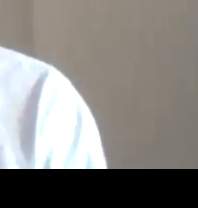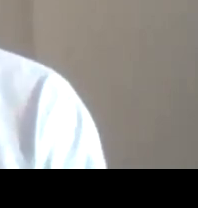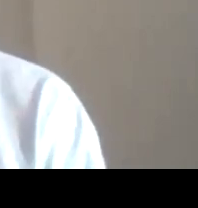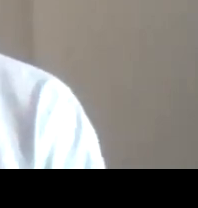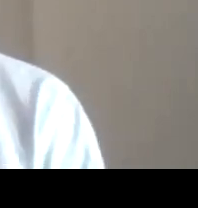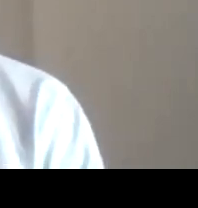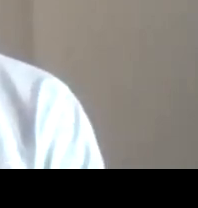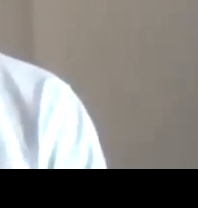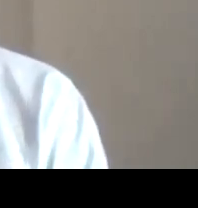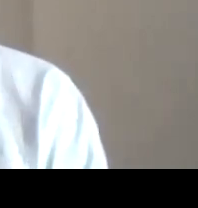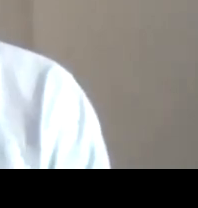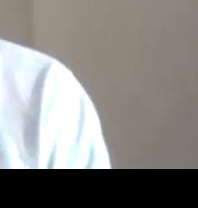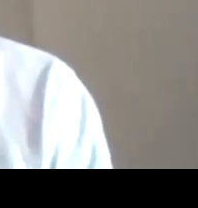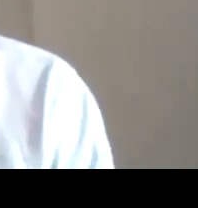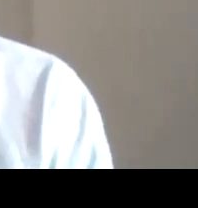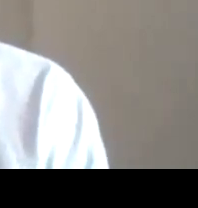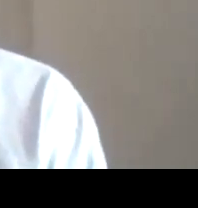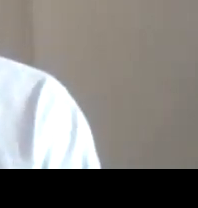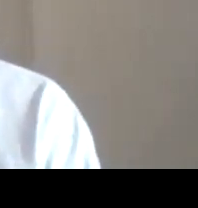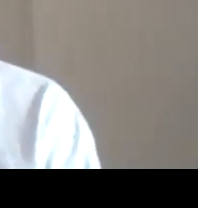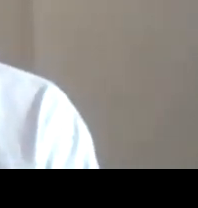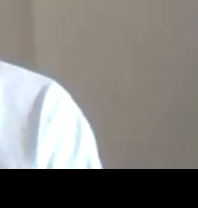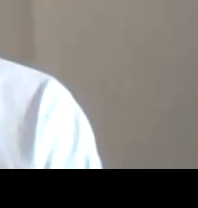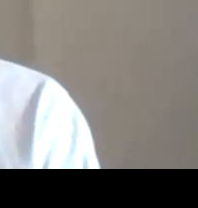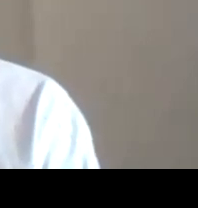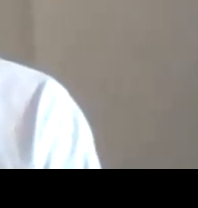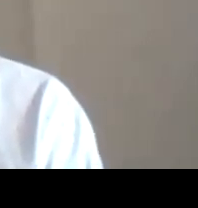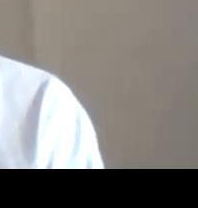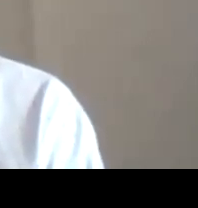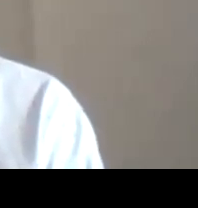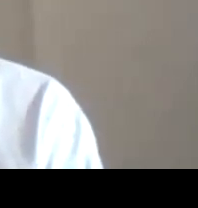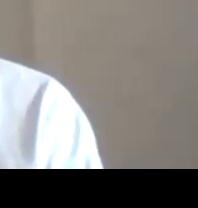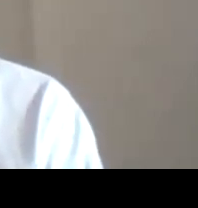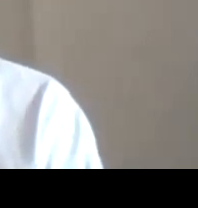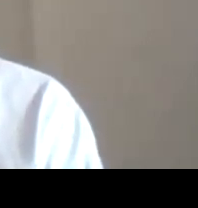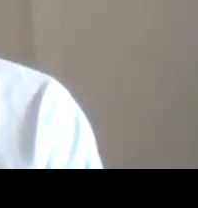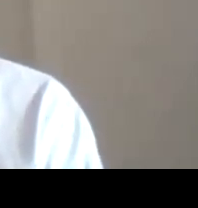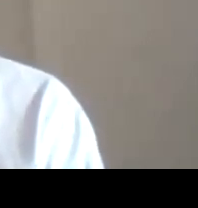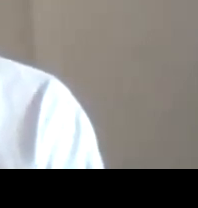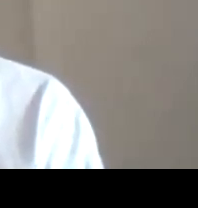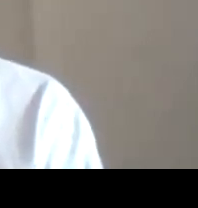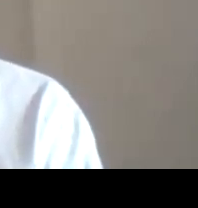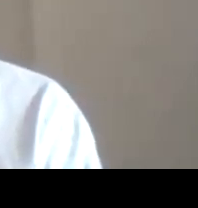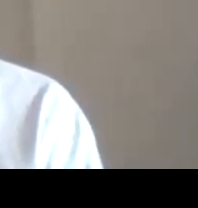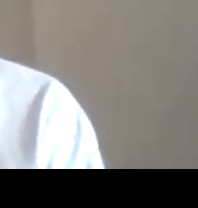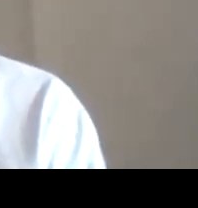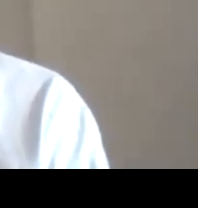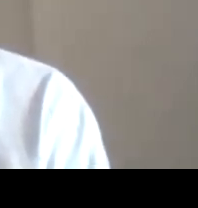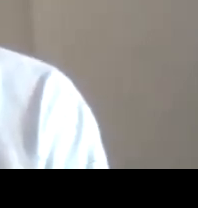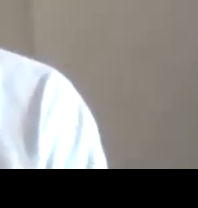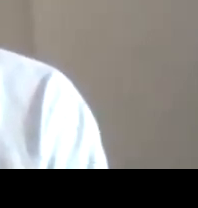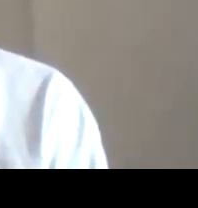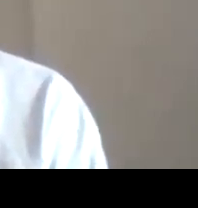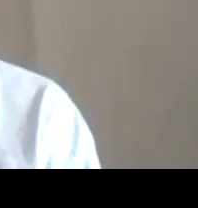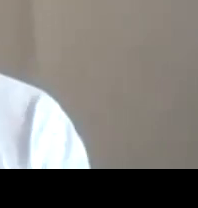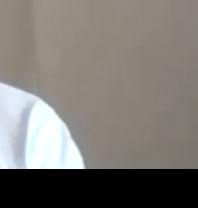No, I Good. don't like. No, I don't like to learn English. No, I don't like. No, I don't like to learn English.